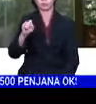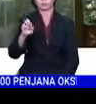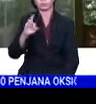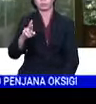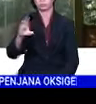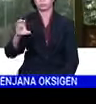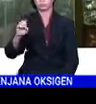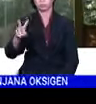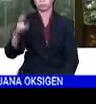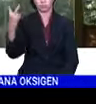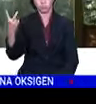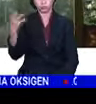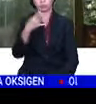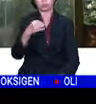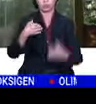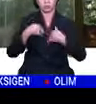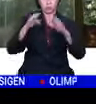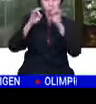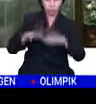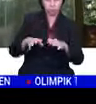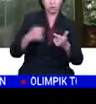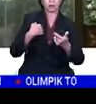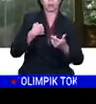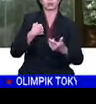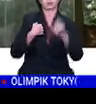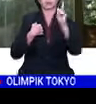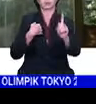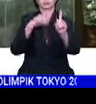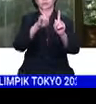SARS-CoV-2 di seluruh negara dengan kapasiti ujian sebanyak